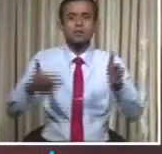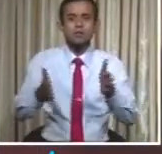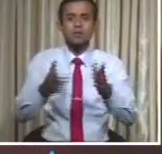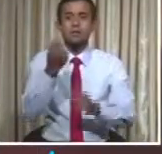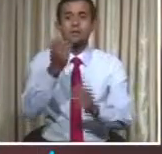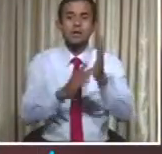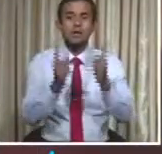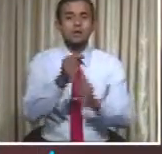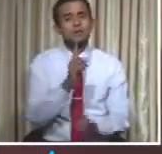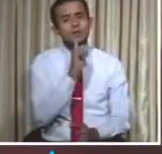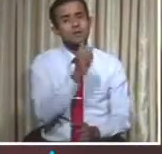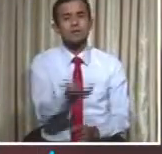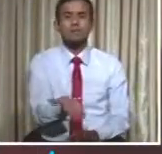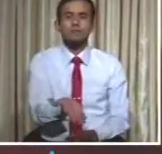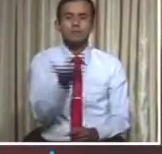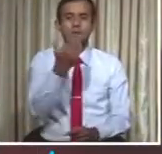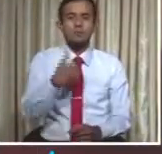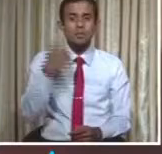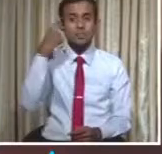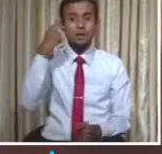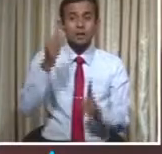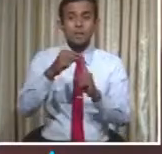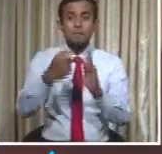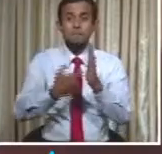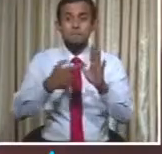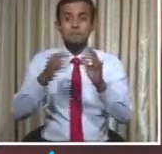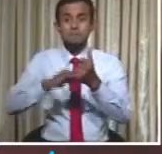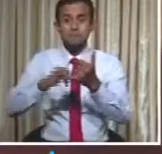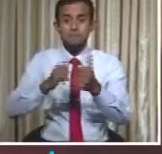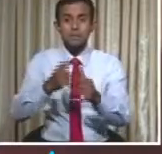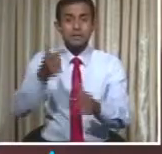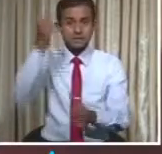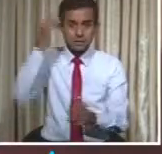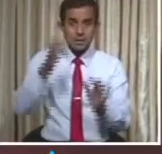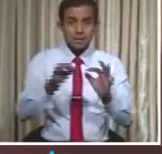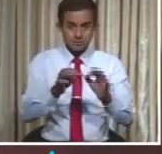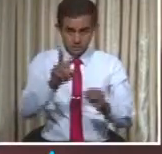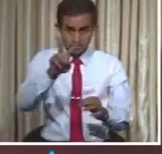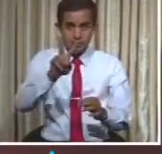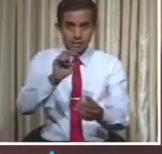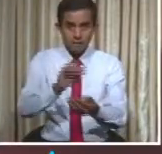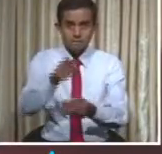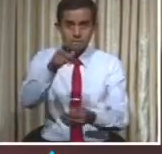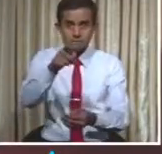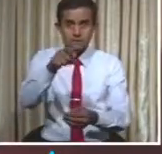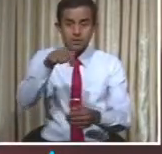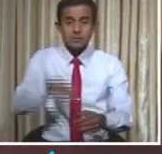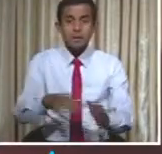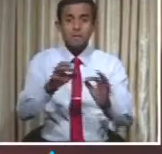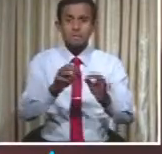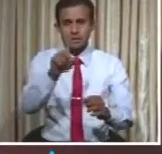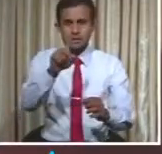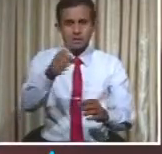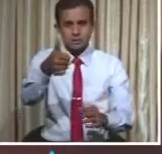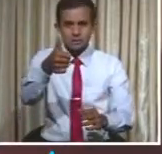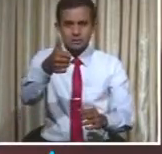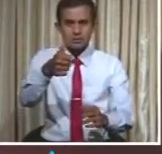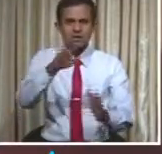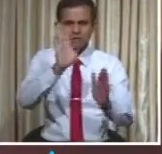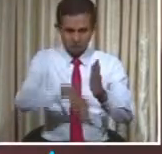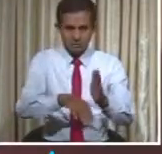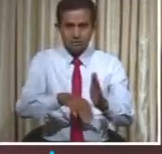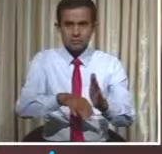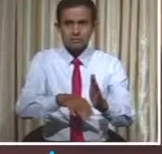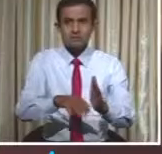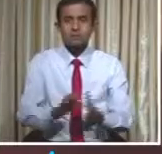ලැබතුමාට කියලා ඒ ටික වැඩි කර ගන්න ඕනේ. මොකද මම දන්නවා ප්‍රසන්න රණවීර මන්ත්‍රීතුමාලගේම ගිය පාර බිලියන 2ක් තිබුණා ඔබතුමාලට. දැන් මේ පාර බිලියන නැහැ හරිනේ? කපලා. ඉතින්